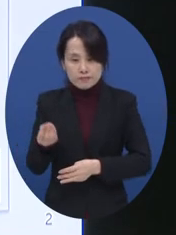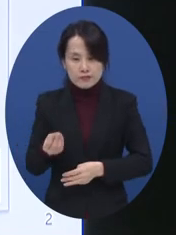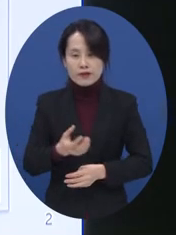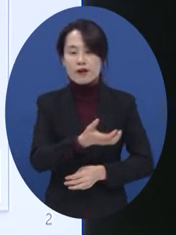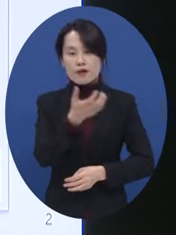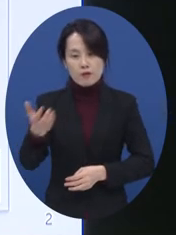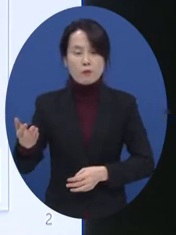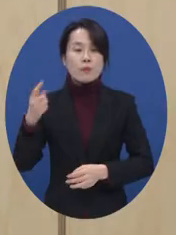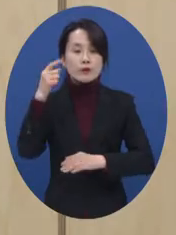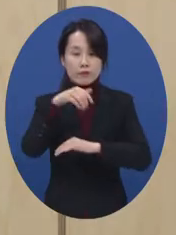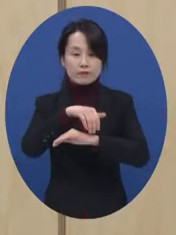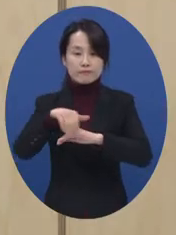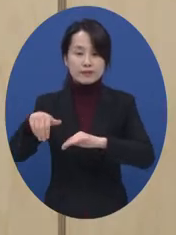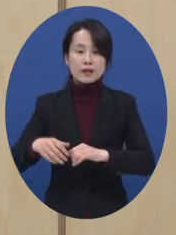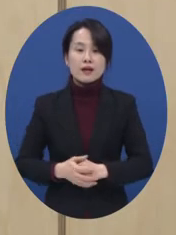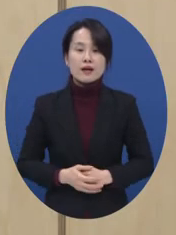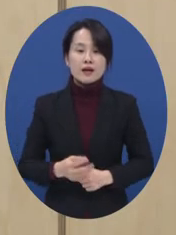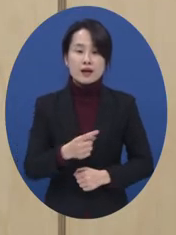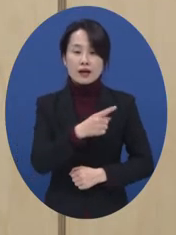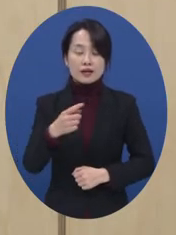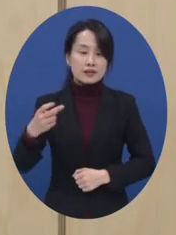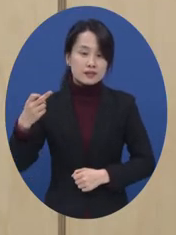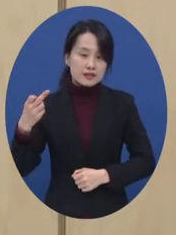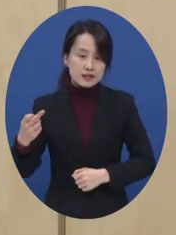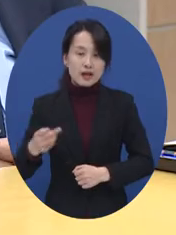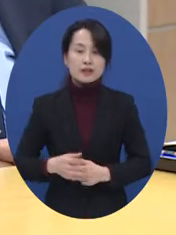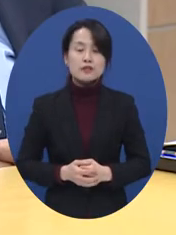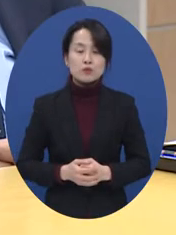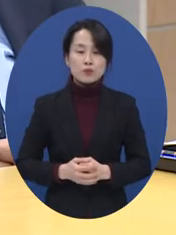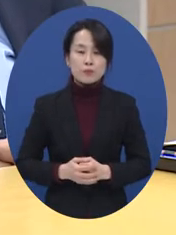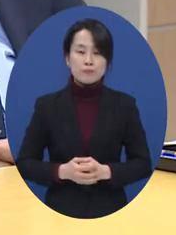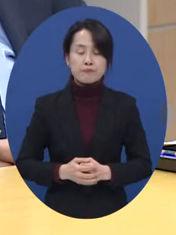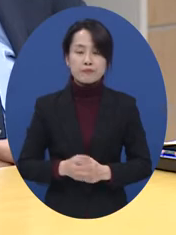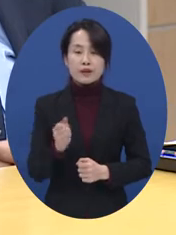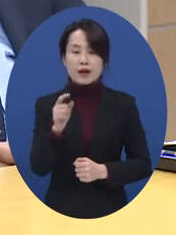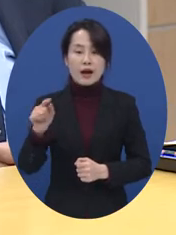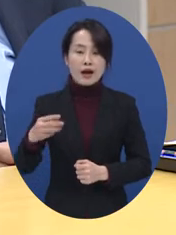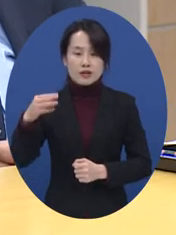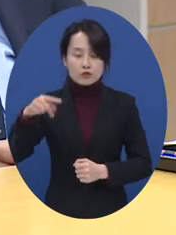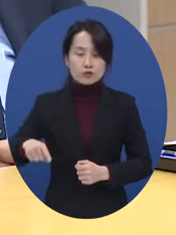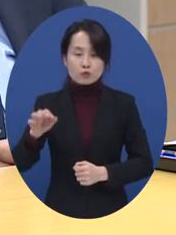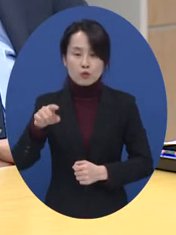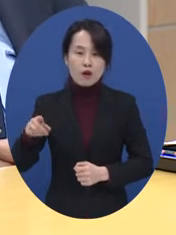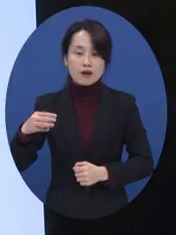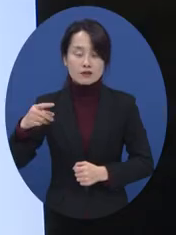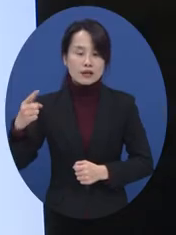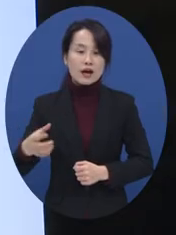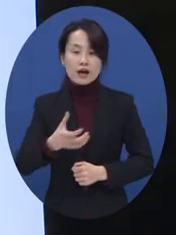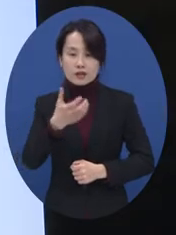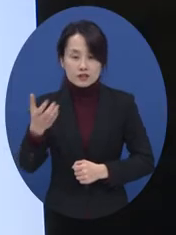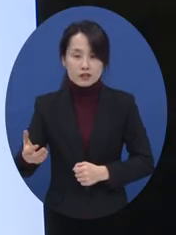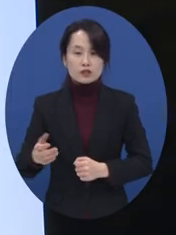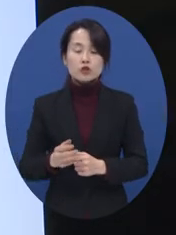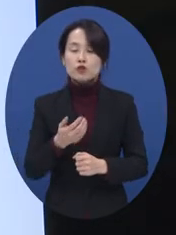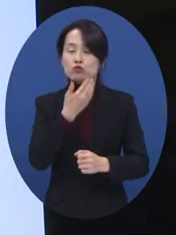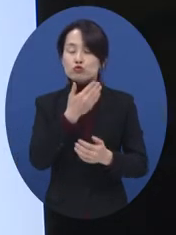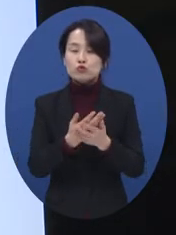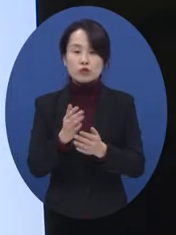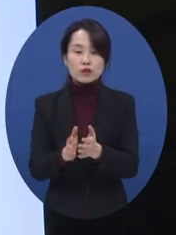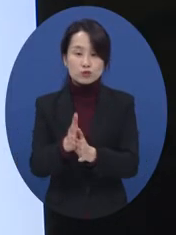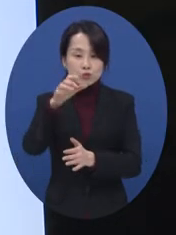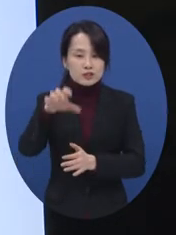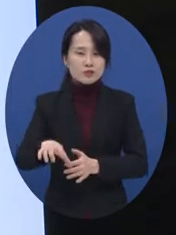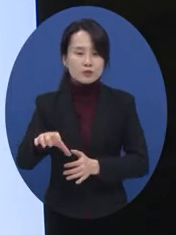예정입니다 일산 테크노벨리 와 킨텍스 한류월드 가 들어서는 고향 테크노벨리 의 중심부가 바로 이전